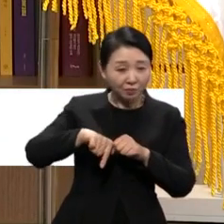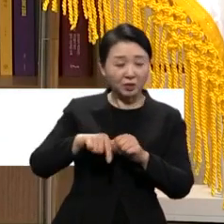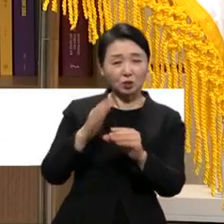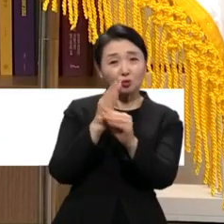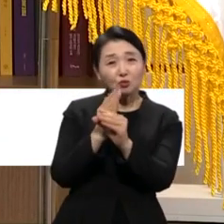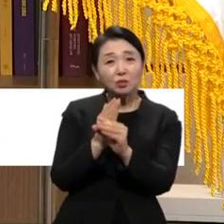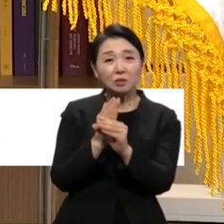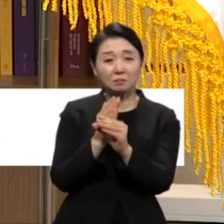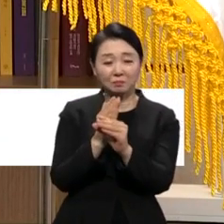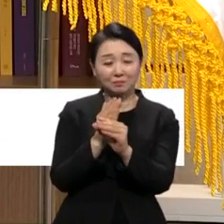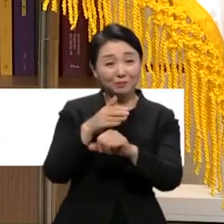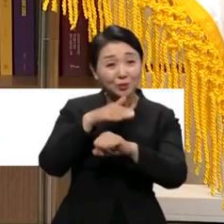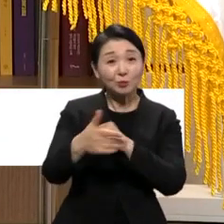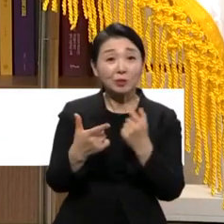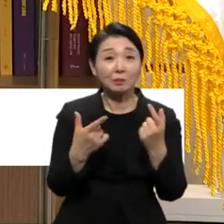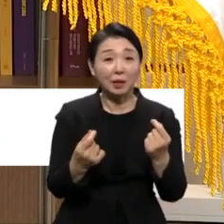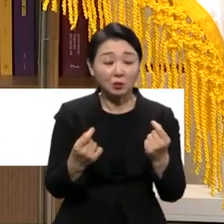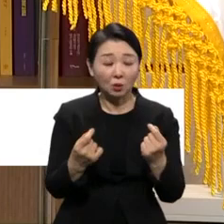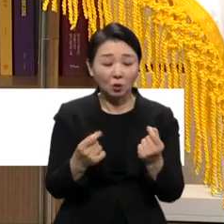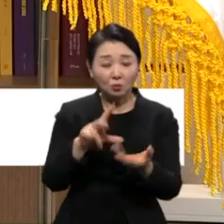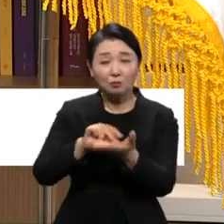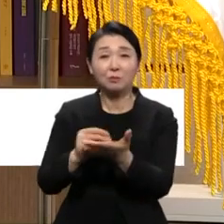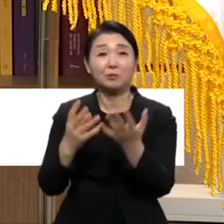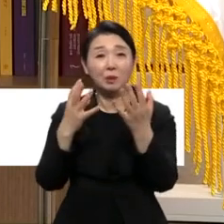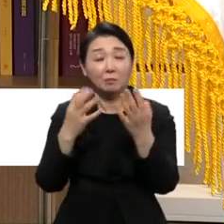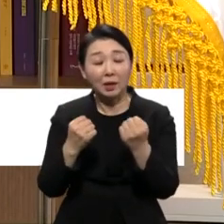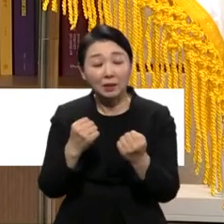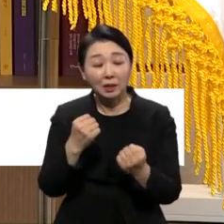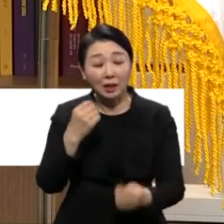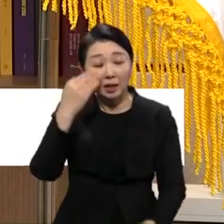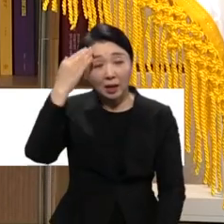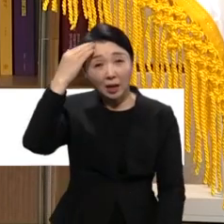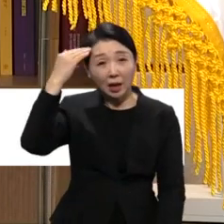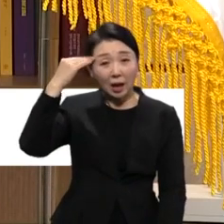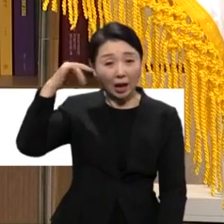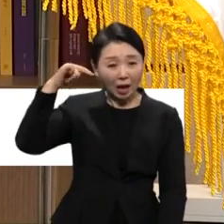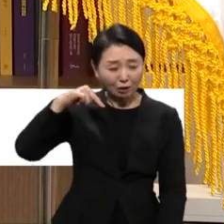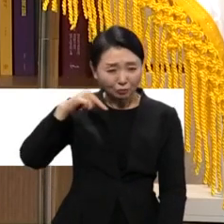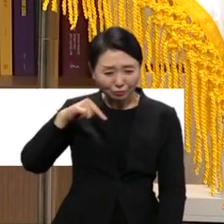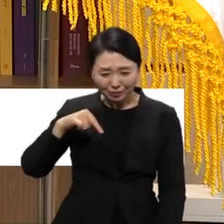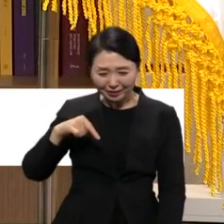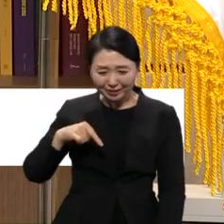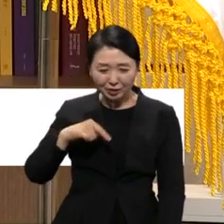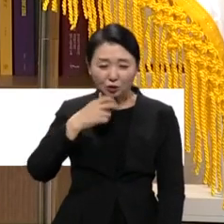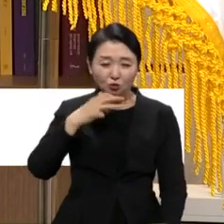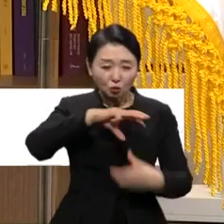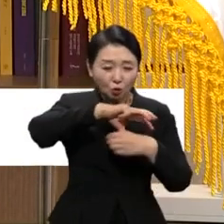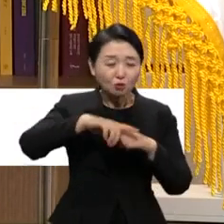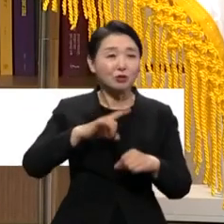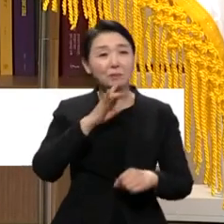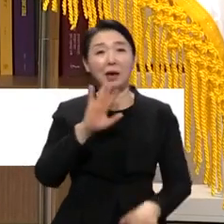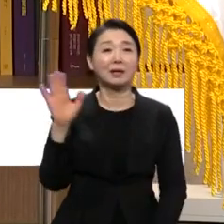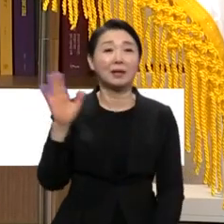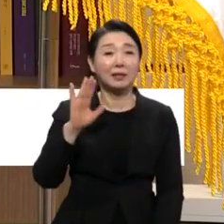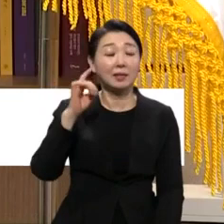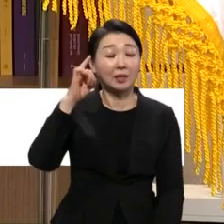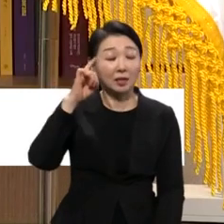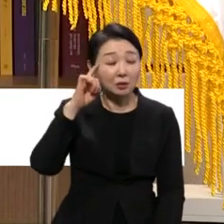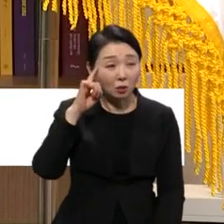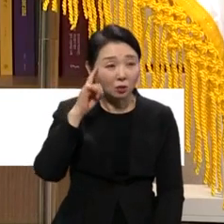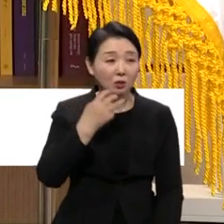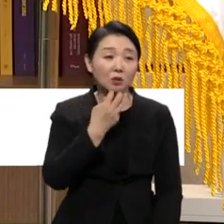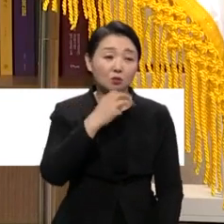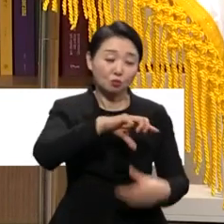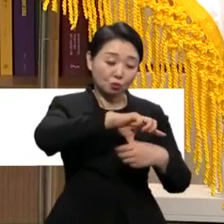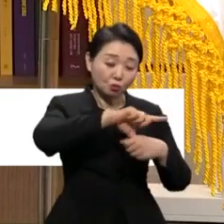가지 문제들을 또 대한민국이 한 바퀴로만 돌려서는 지금 안 되기 때문에 수도권과 남부권이라고